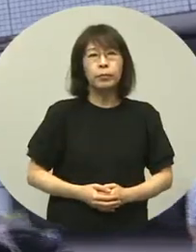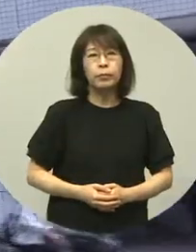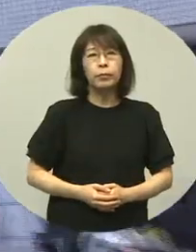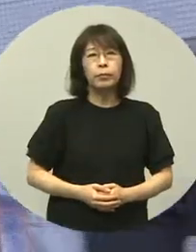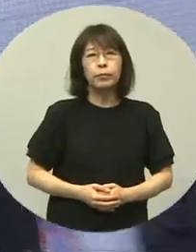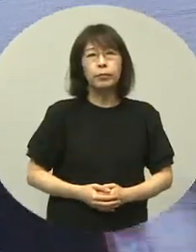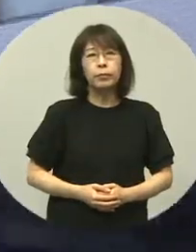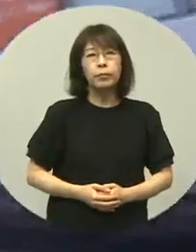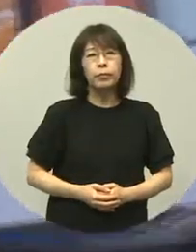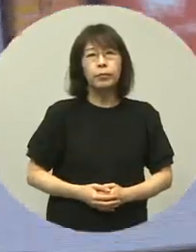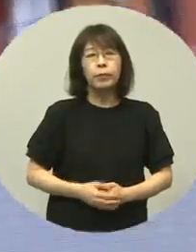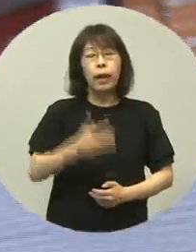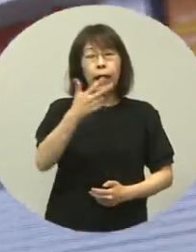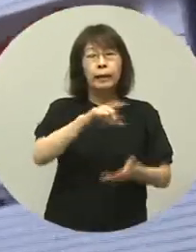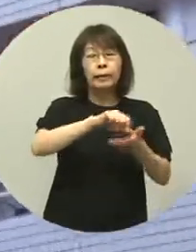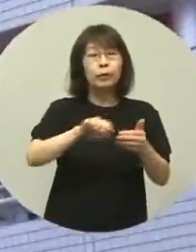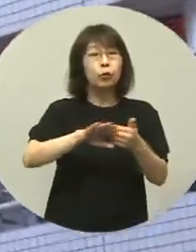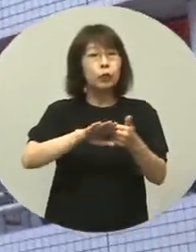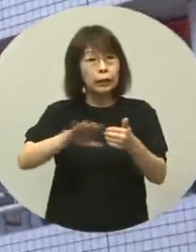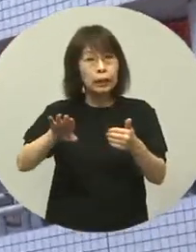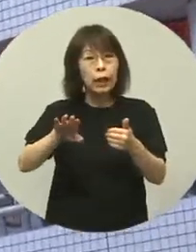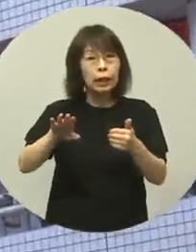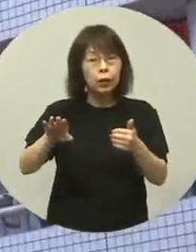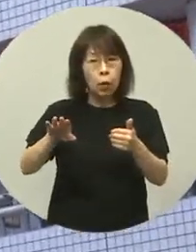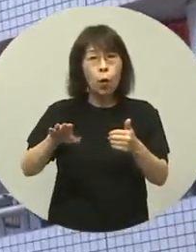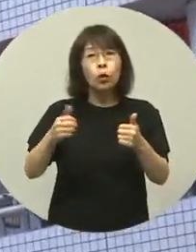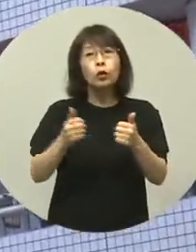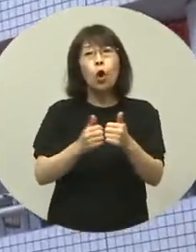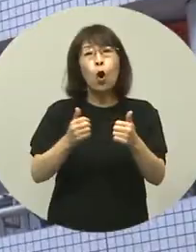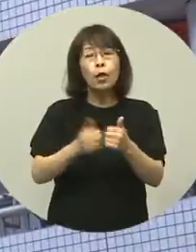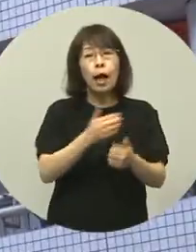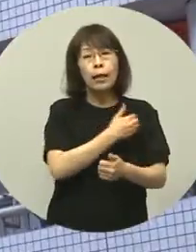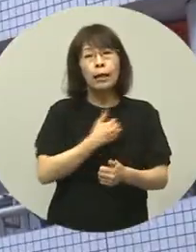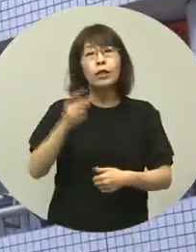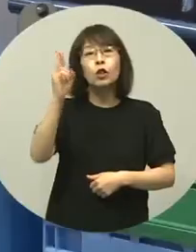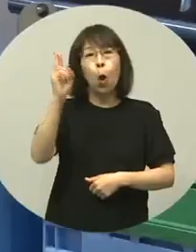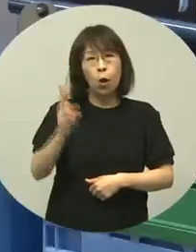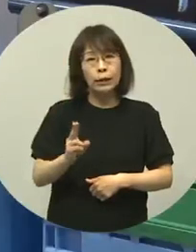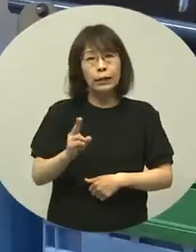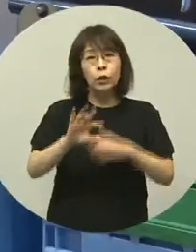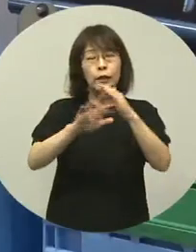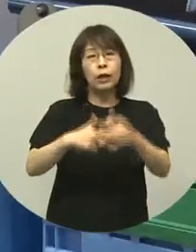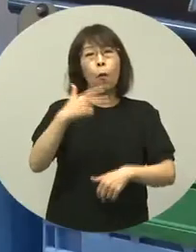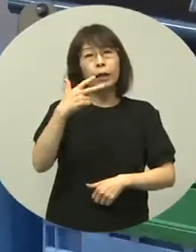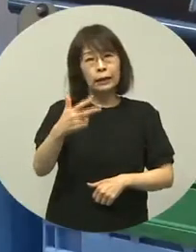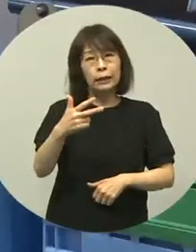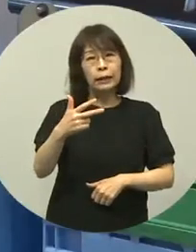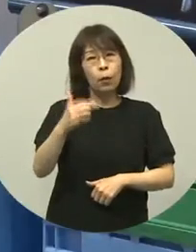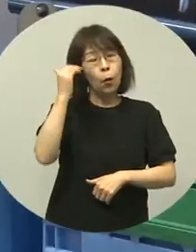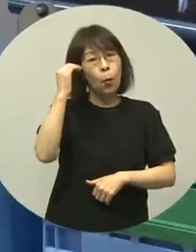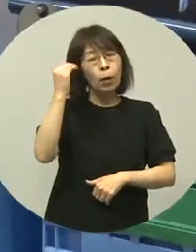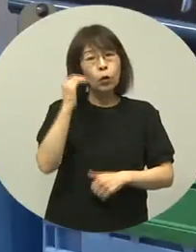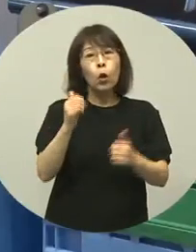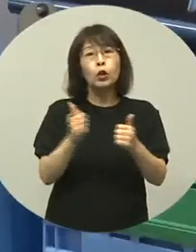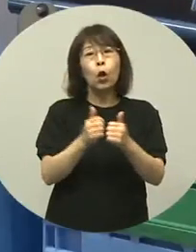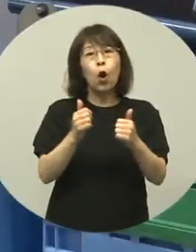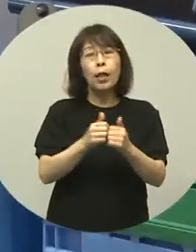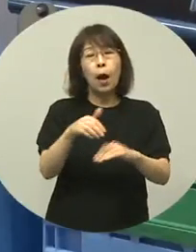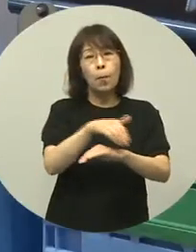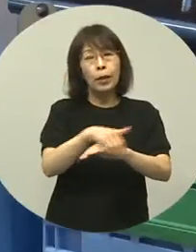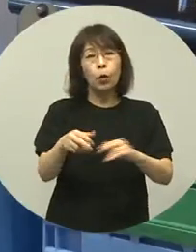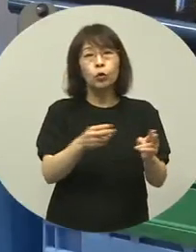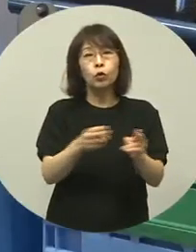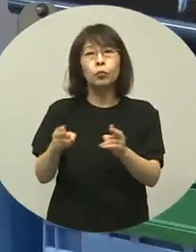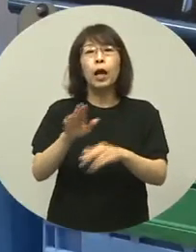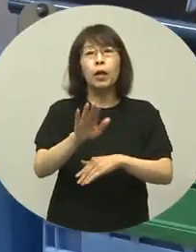ちなみに8地区以外にも皆さんの声に対応できるように、藤沢市では困りごとの相談窓口を構え